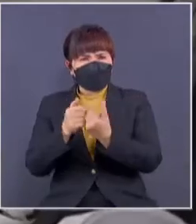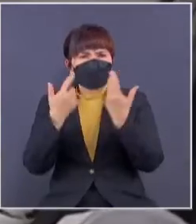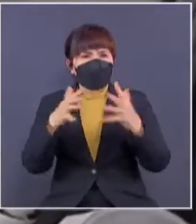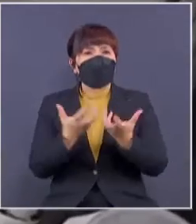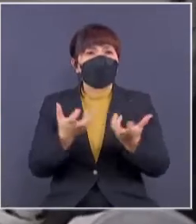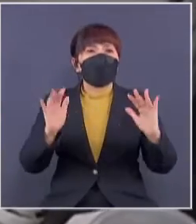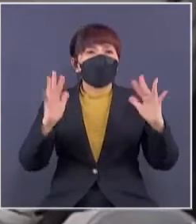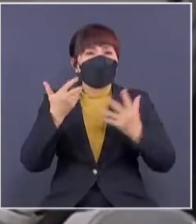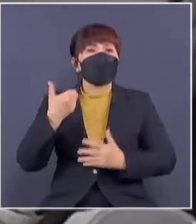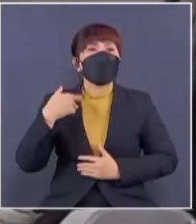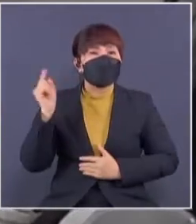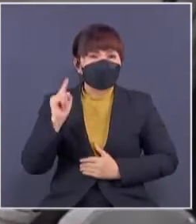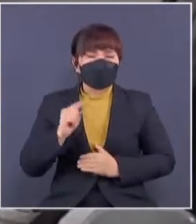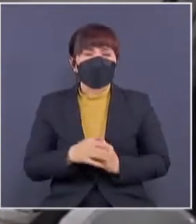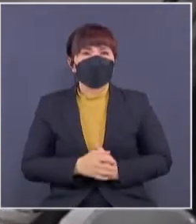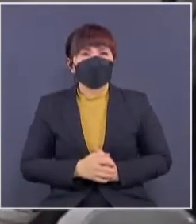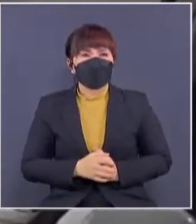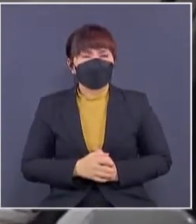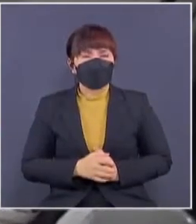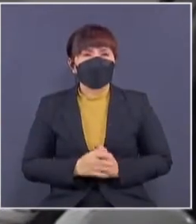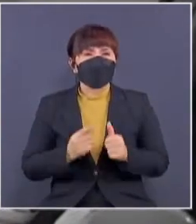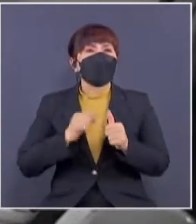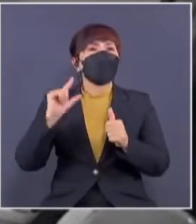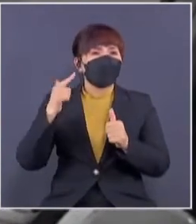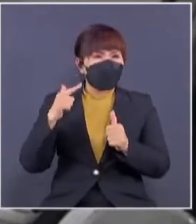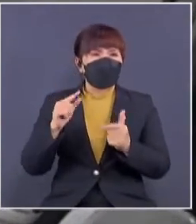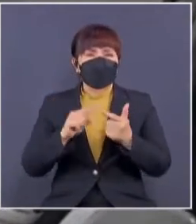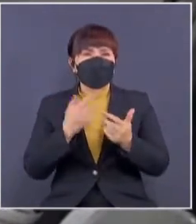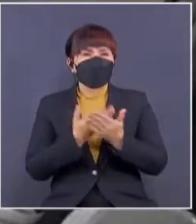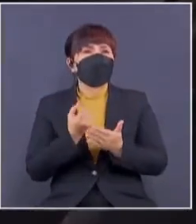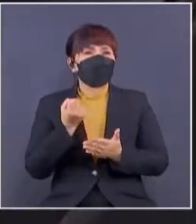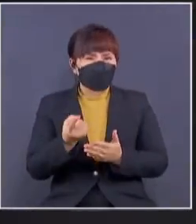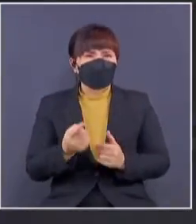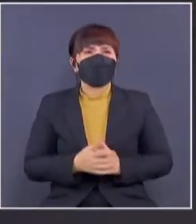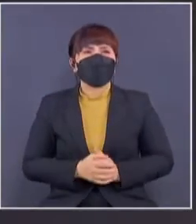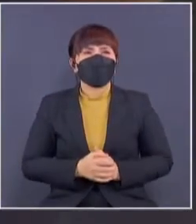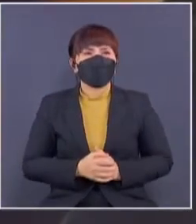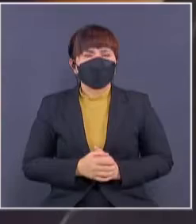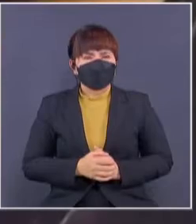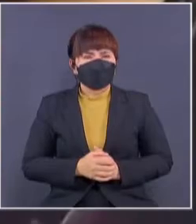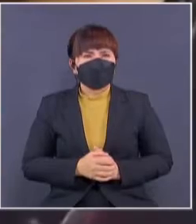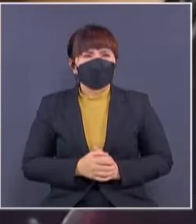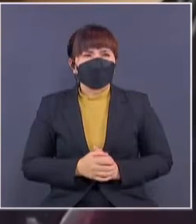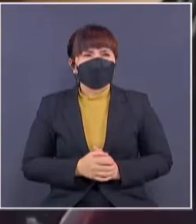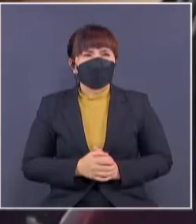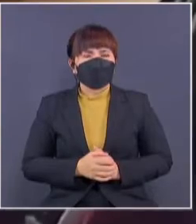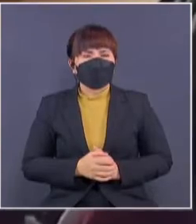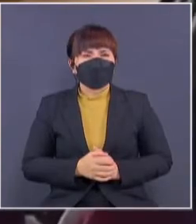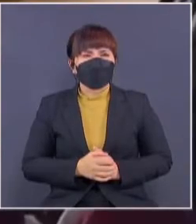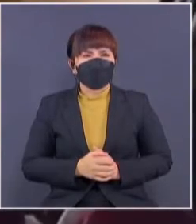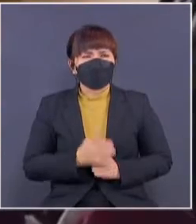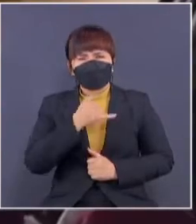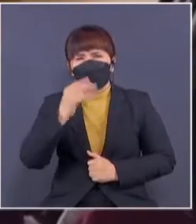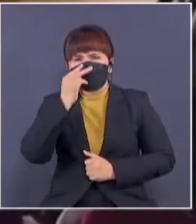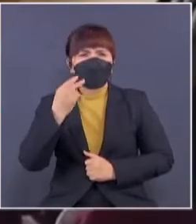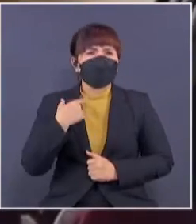มยไปที่หายไปเนี่ยคุณผู้ชมภาพนี้ก็คือทองรูปพรรณแล้วก็เงินสดนะคะภาพที่คุณผู้ชมเห็นเนี่ยคือเขาเข้ามาดูแล้วแห